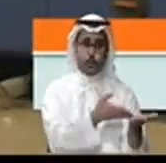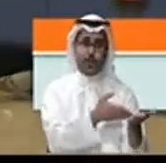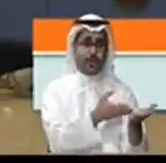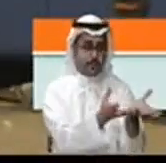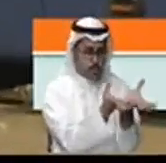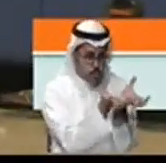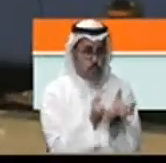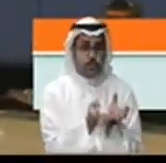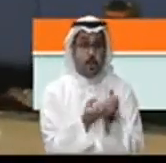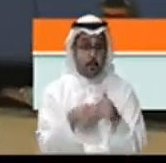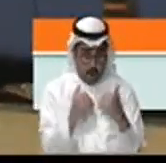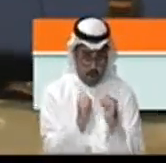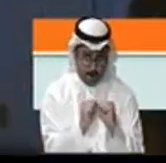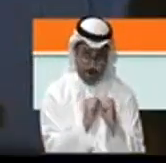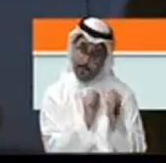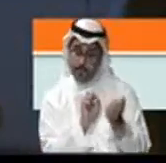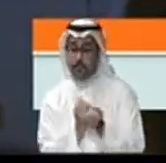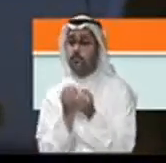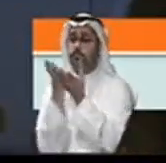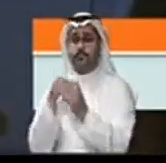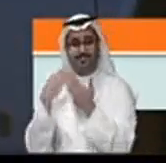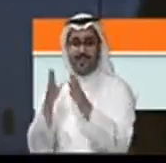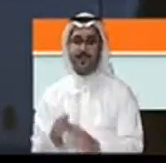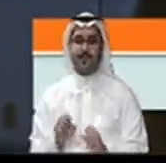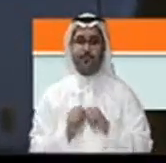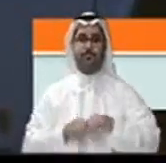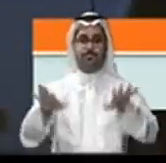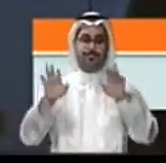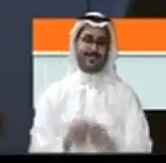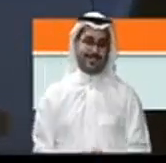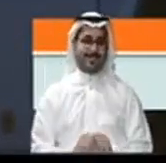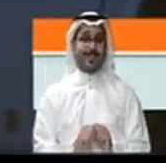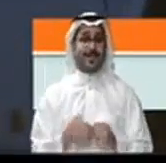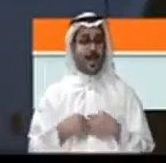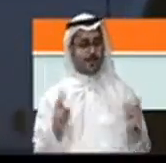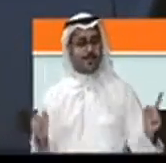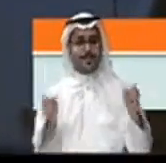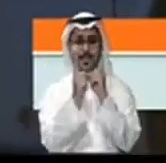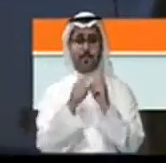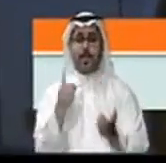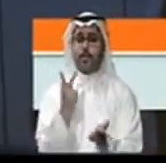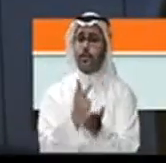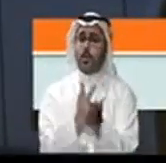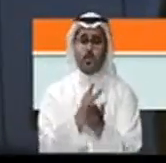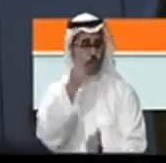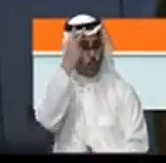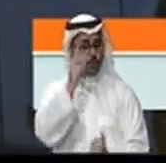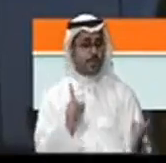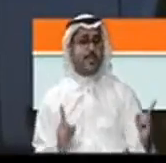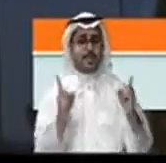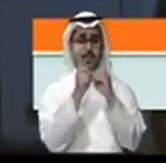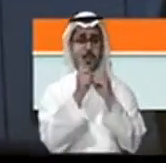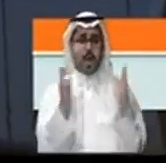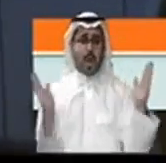بالنسبة للمسلمين الذي هو موسم الحج. استقبلتنا الجوازات السعودية، وكان بالفعل هذا اللي خلى